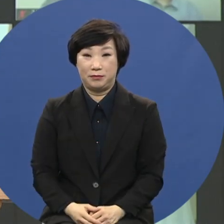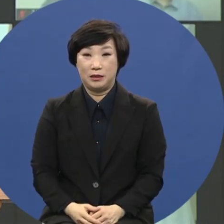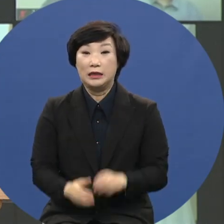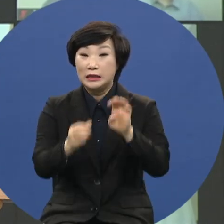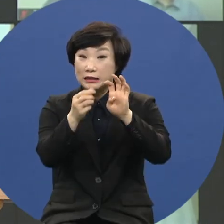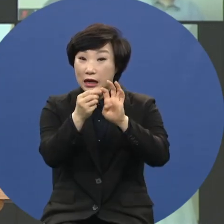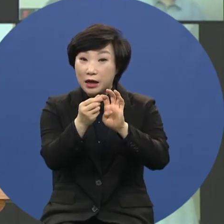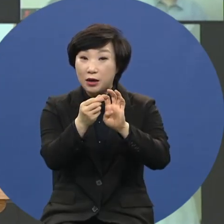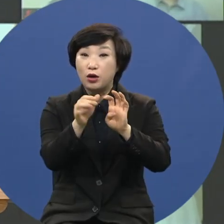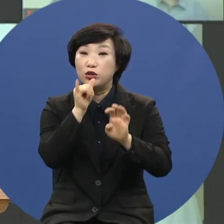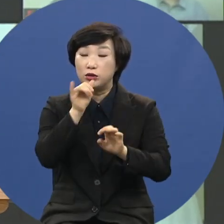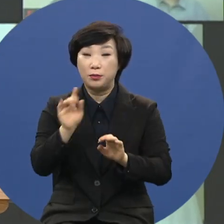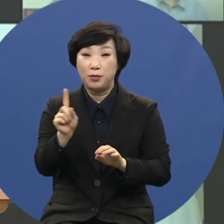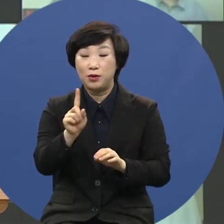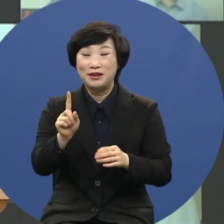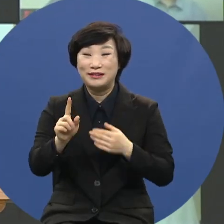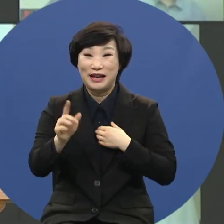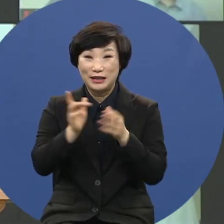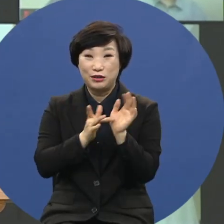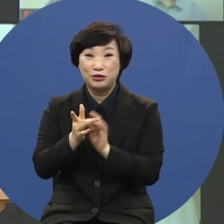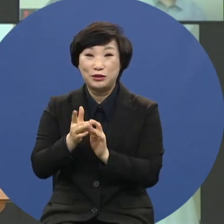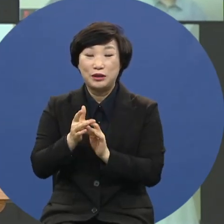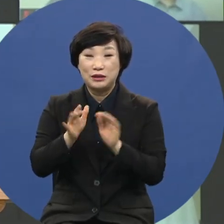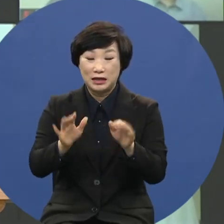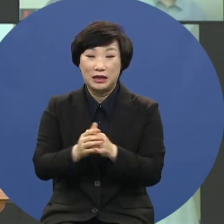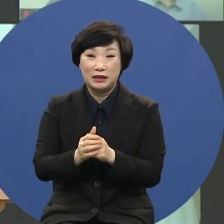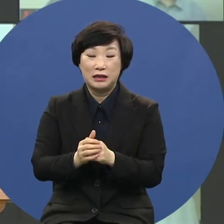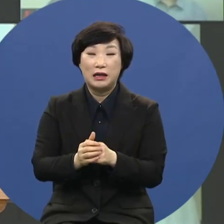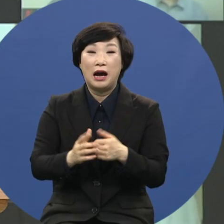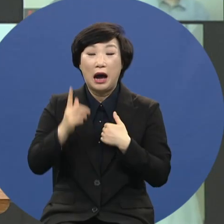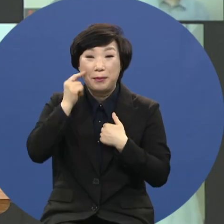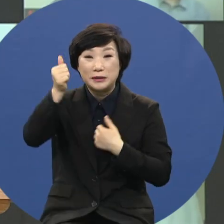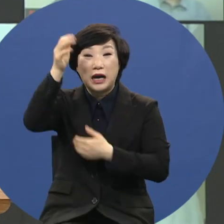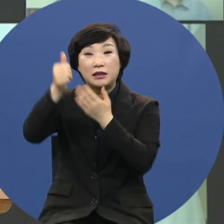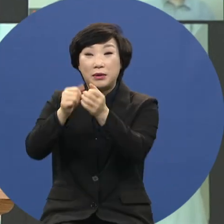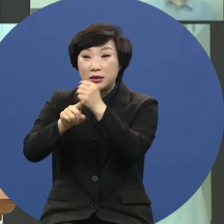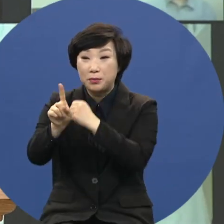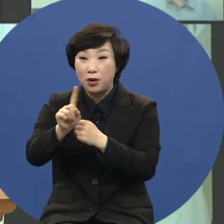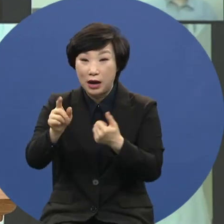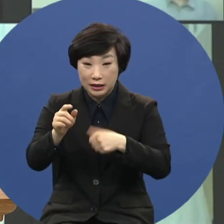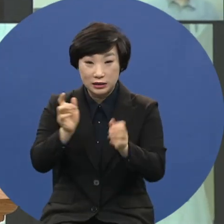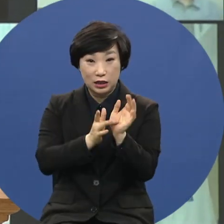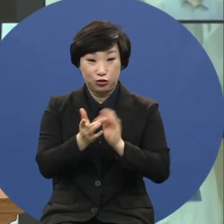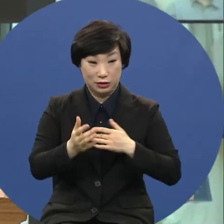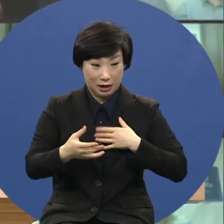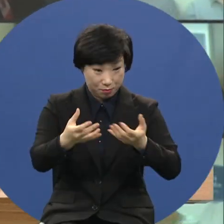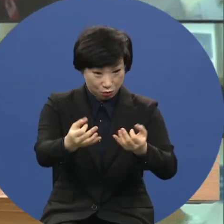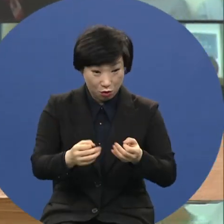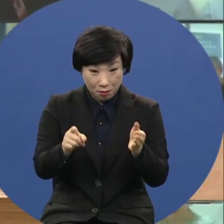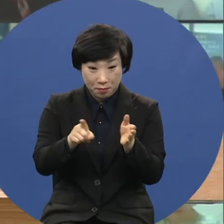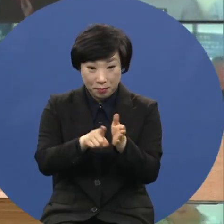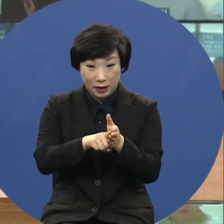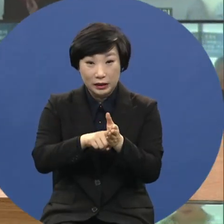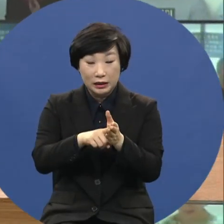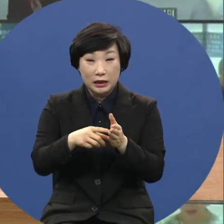40절에 가서 내 아버지의 뜻은 아들을 보고 믿는